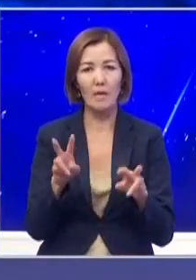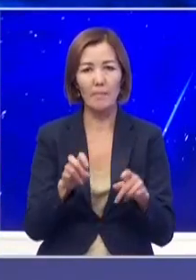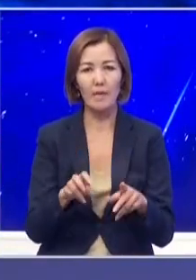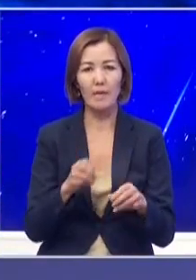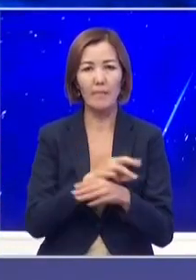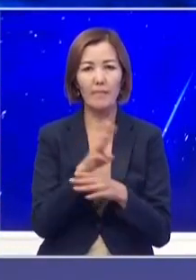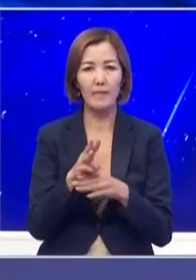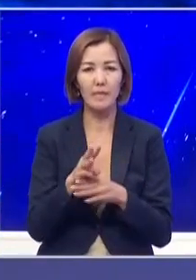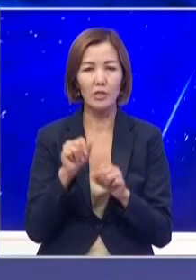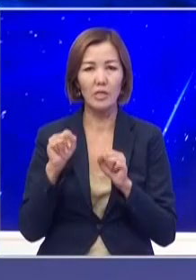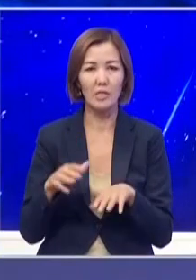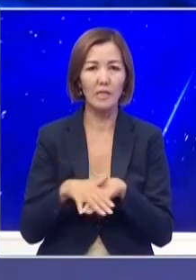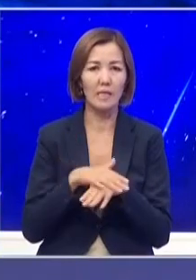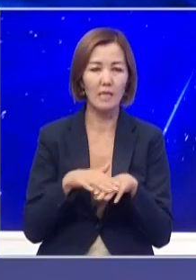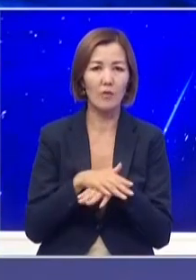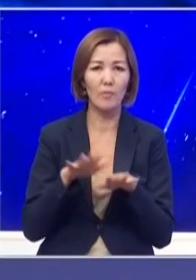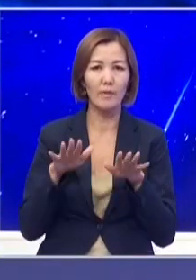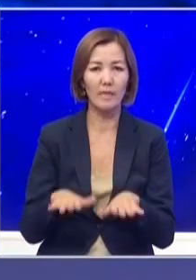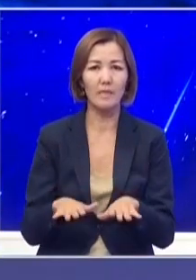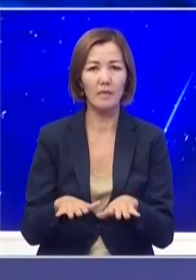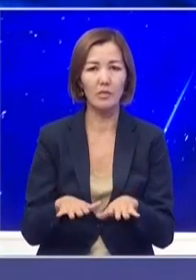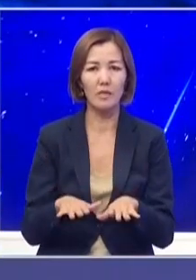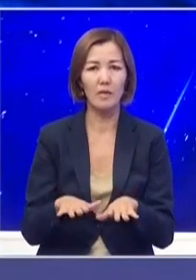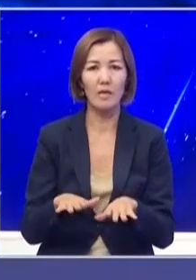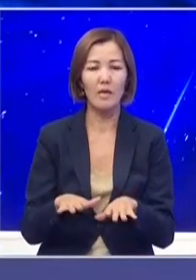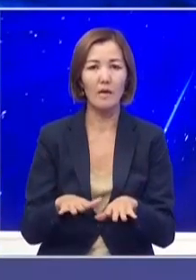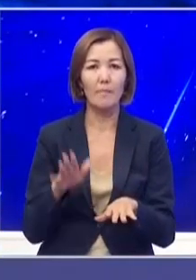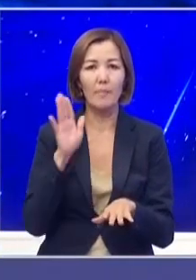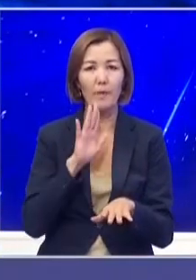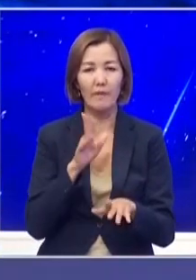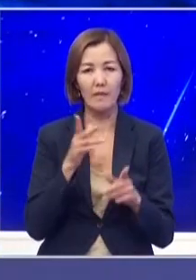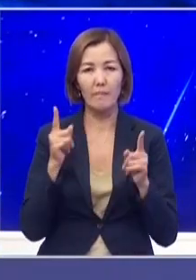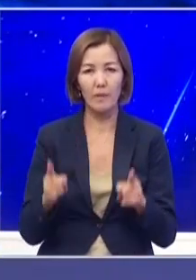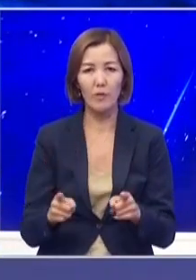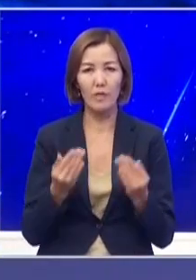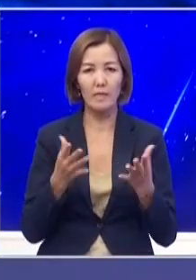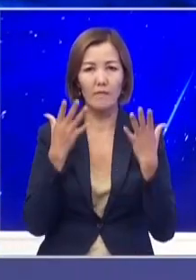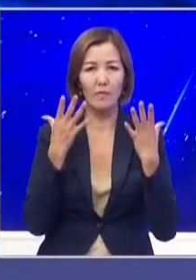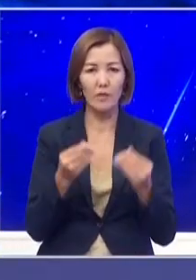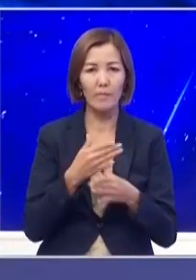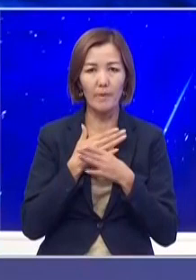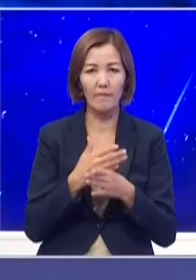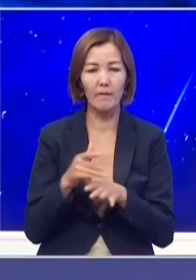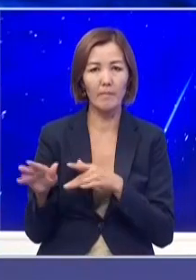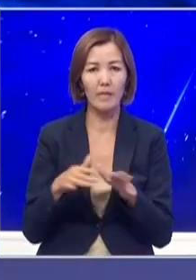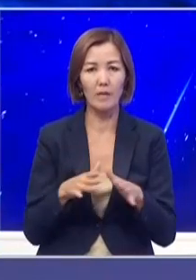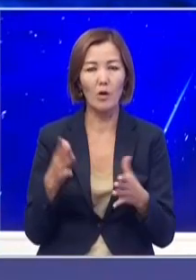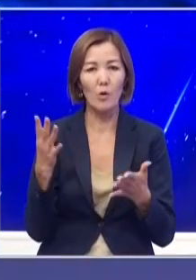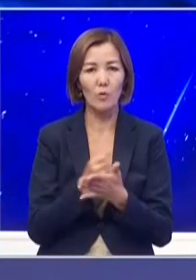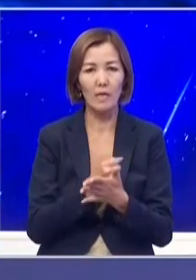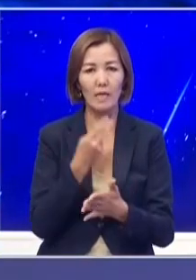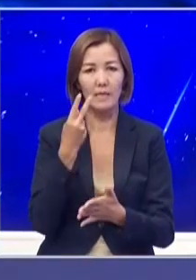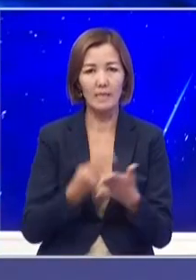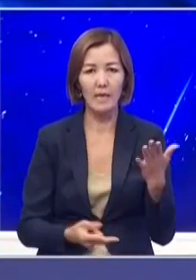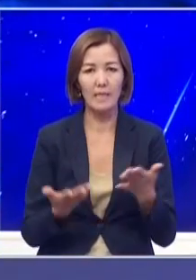меры по обеспечению защиты населенных пунктов в предстоящий паводковый период. На сегодня благодаря проводимым мероприятиям удалось